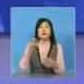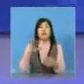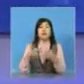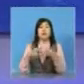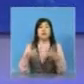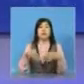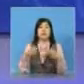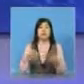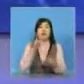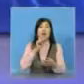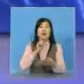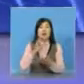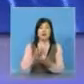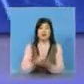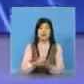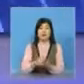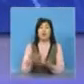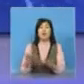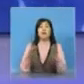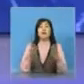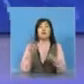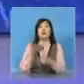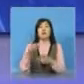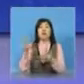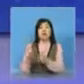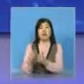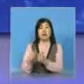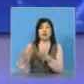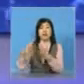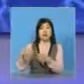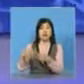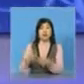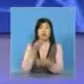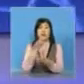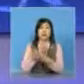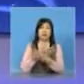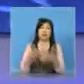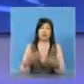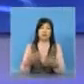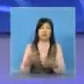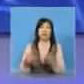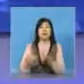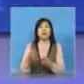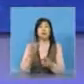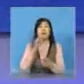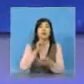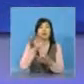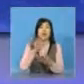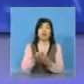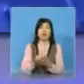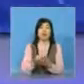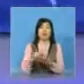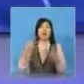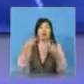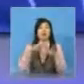Осылайша 300-ге жуық бизнес өкілі кәсібін дөңгелетуге мүмкіндік алды. Алайда жалғалатындар арнайы техникалық